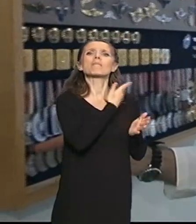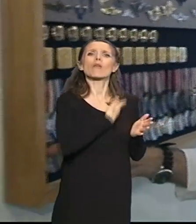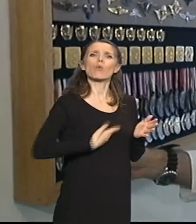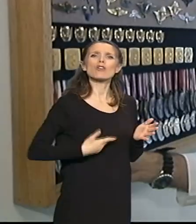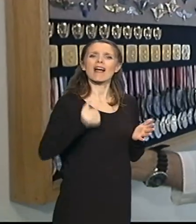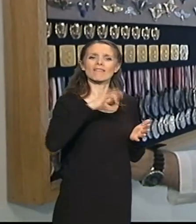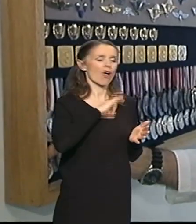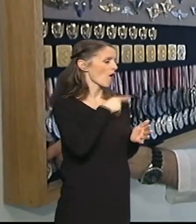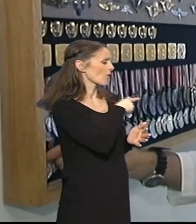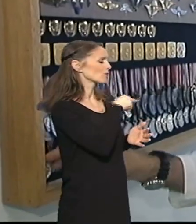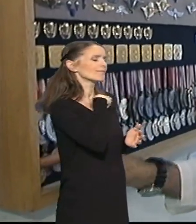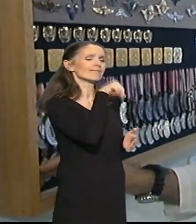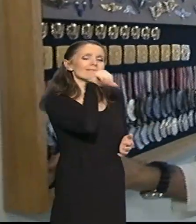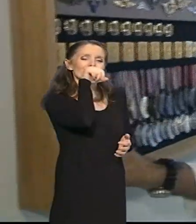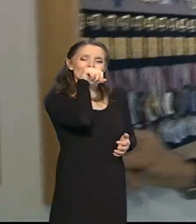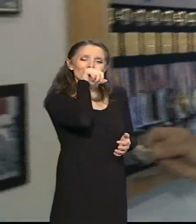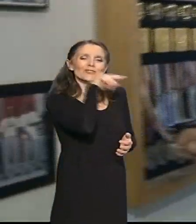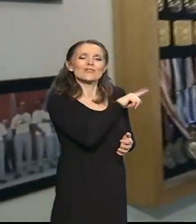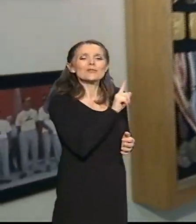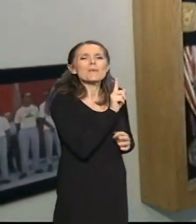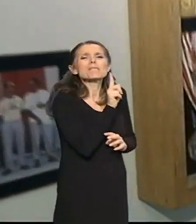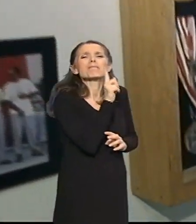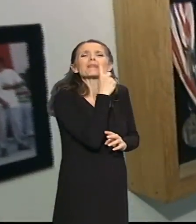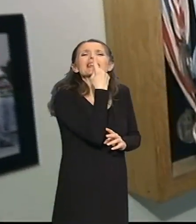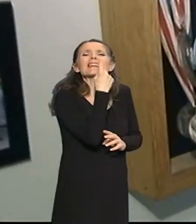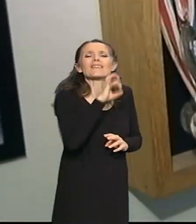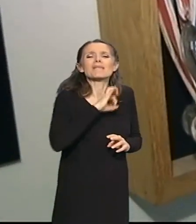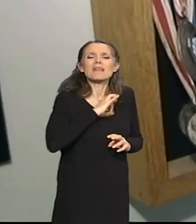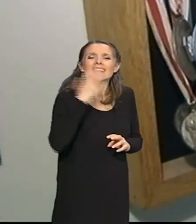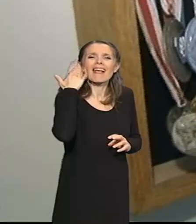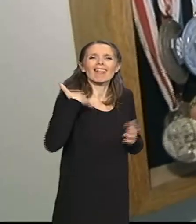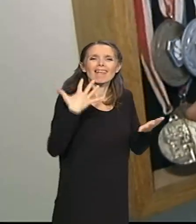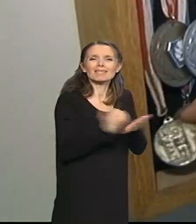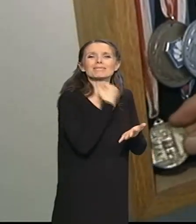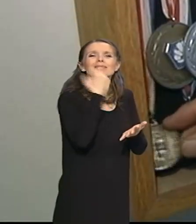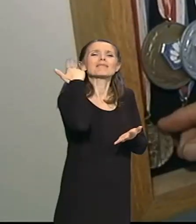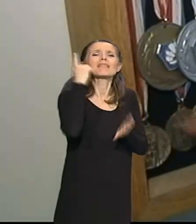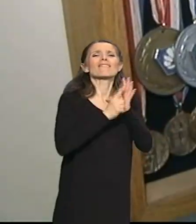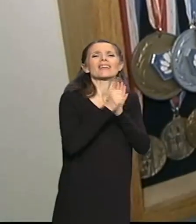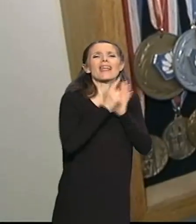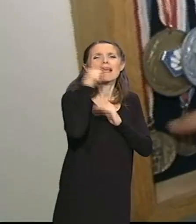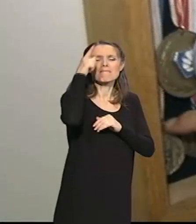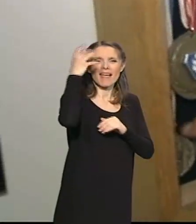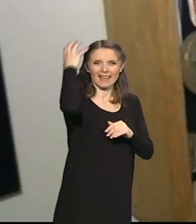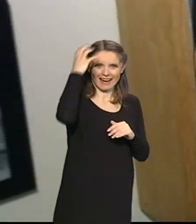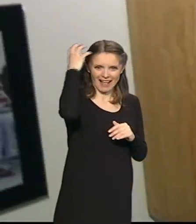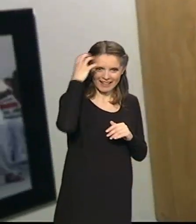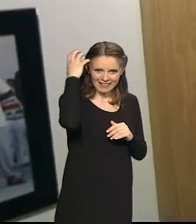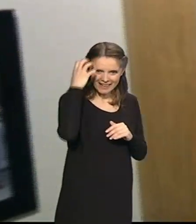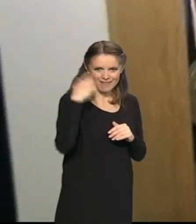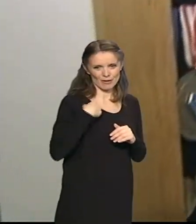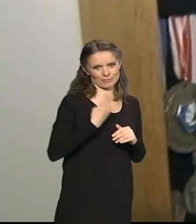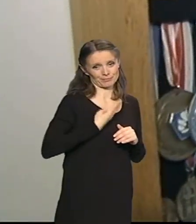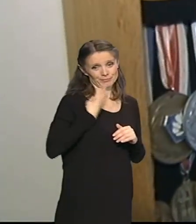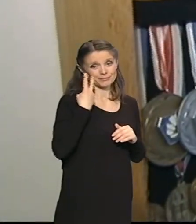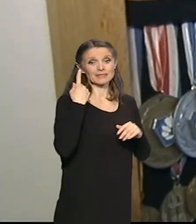su mi najdraže medalje, ovo su prve medalje koje sam je osvojio, to je bilo Republičko prvenstvo u Kraljevu. I ono što mi je bilo, na šta sam ponosan bio,